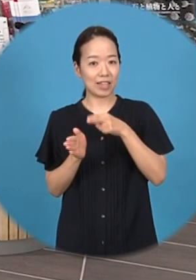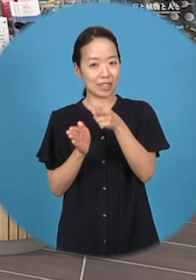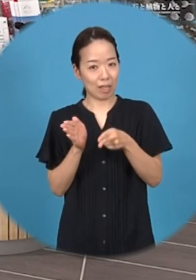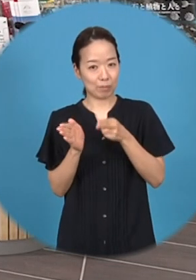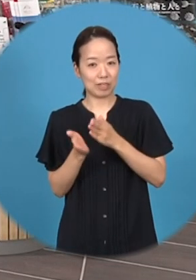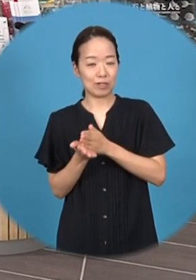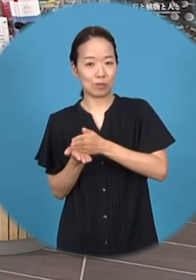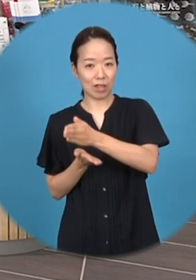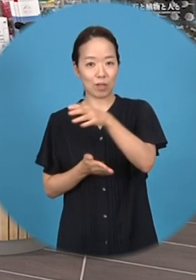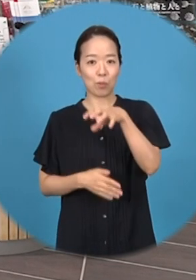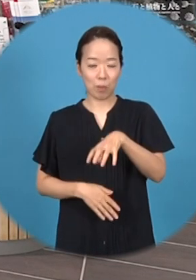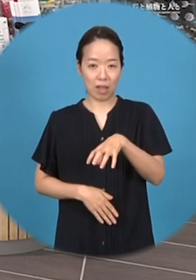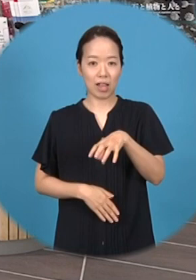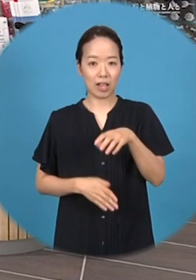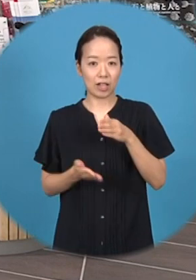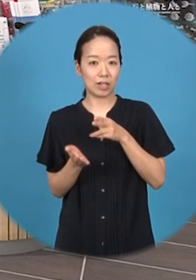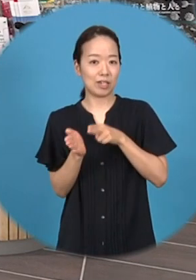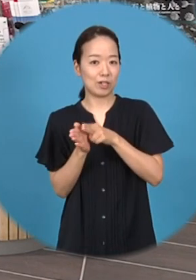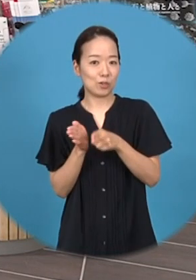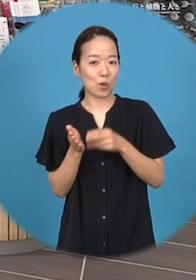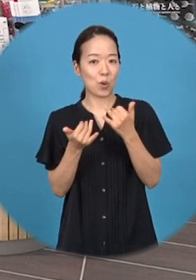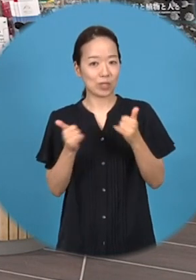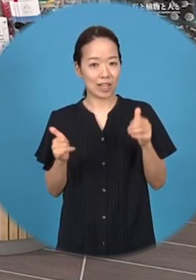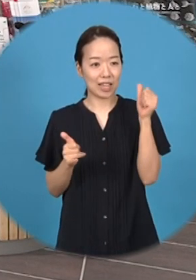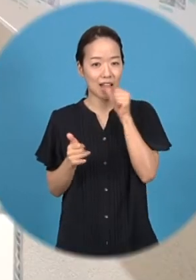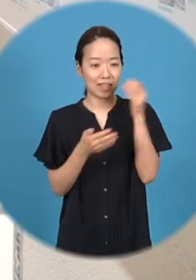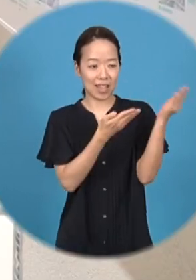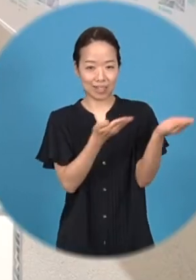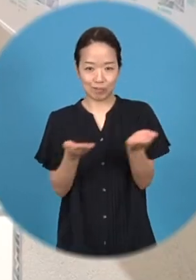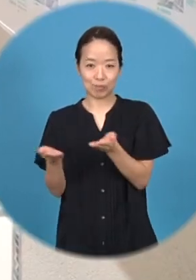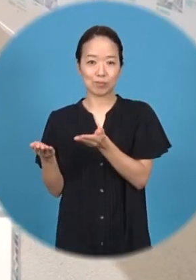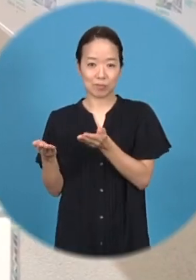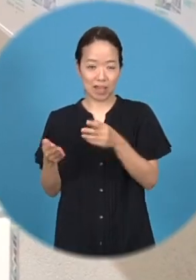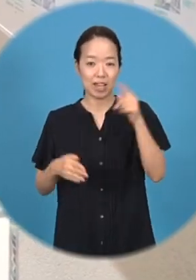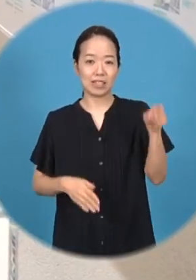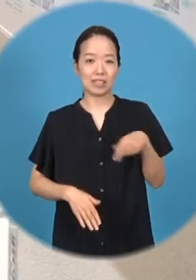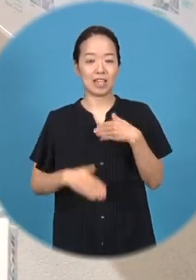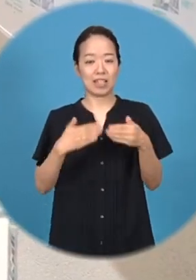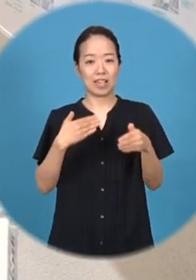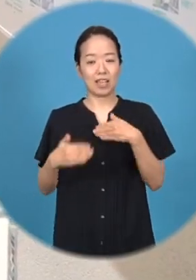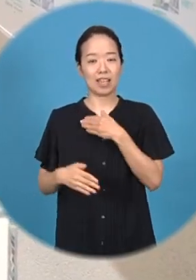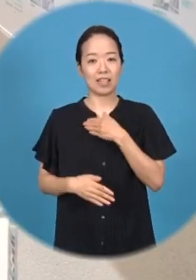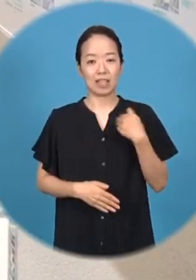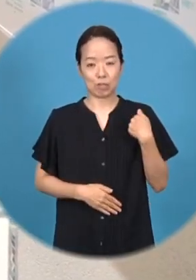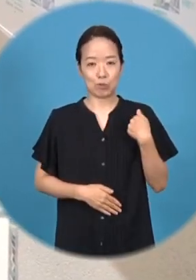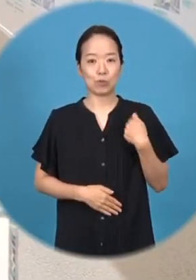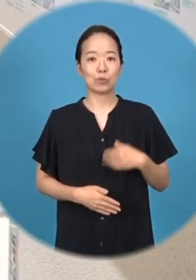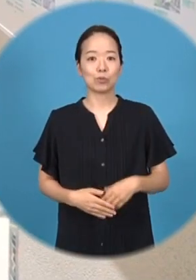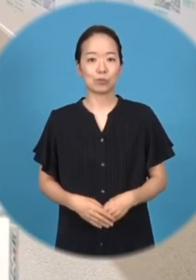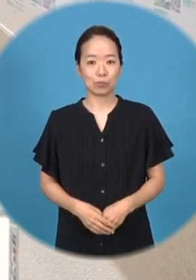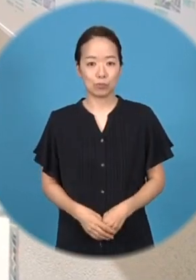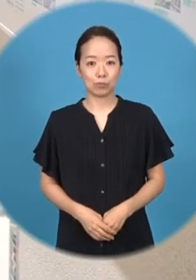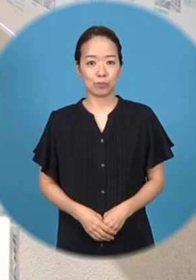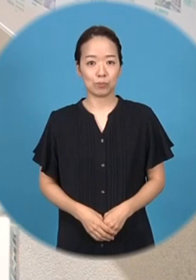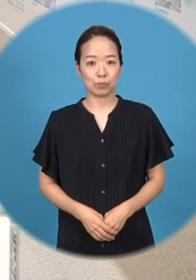起点として旅行者に案内を行ったり、自然体験などができる機能も備えています。